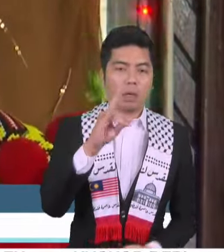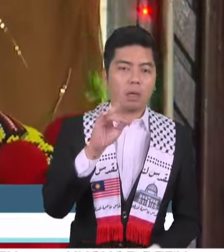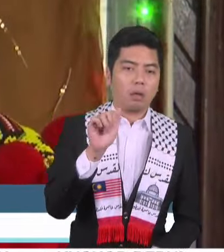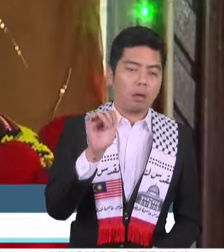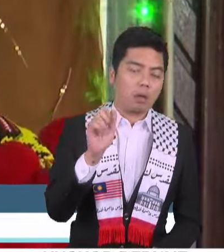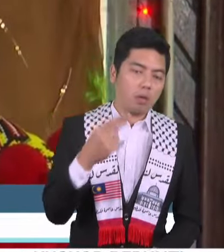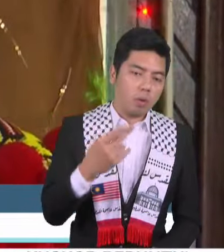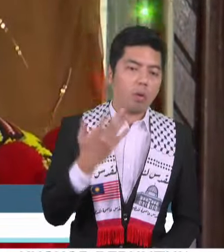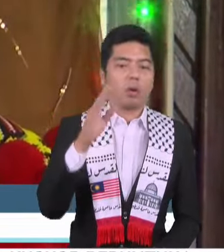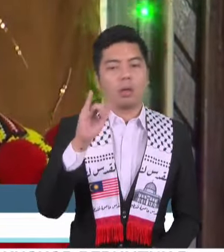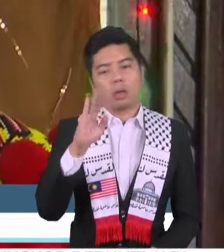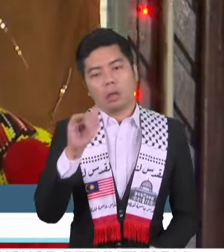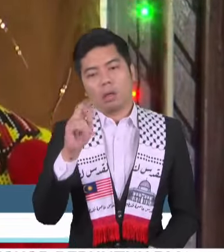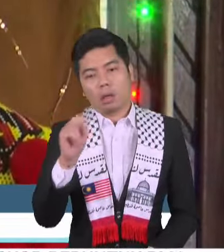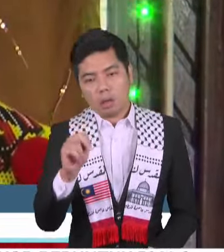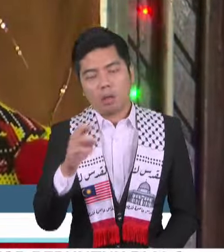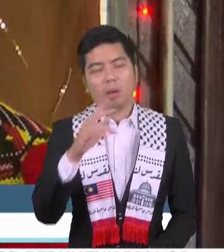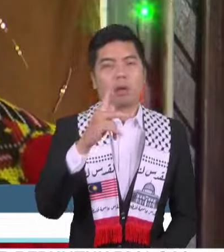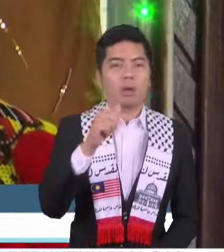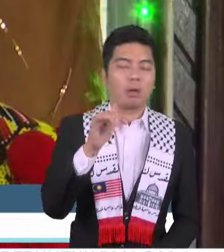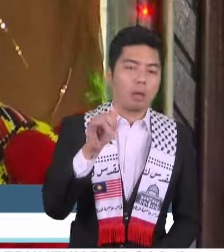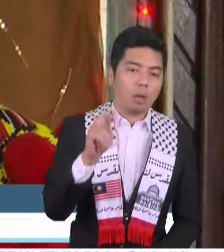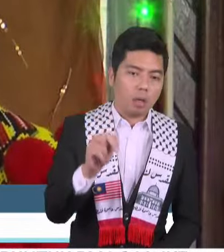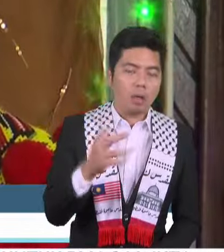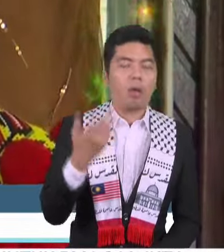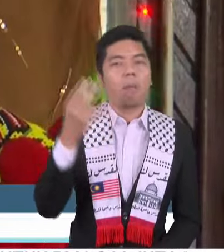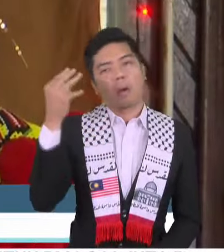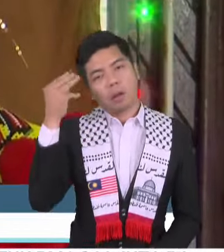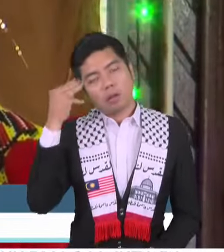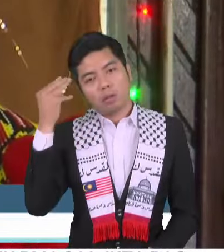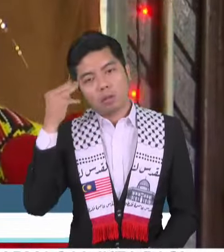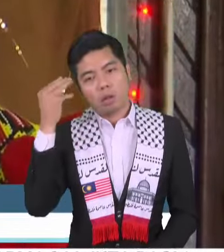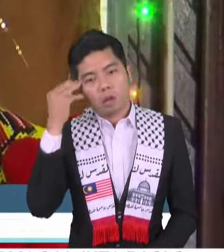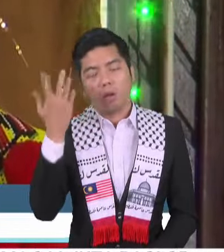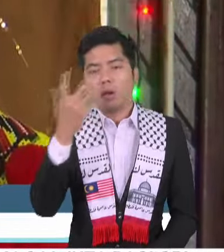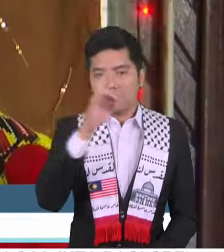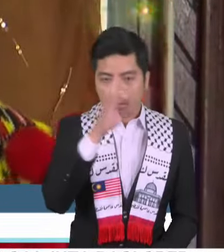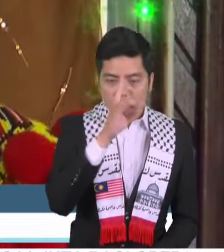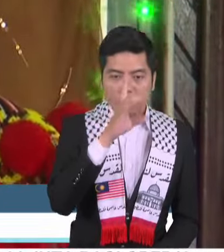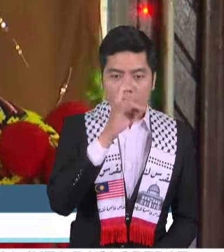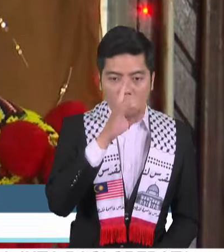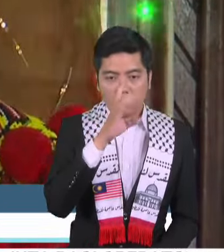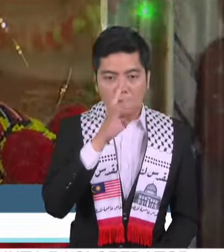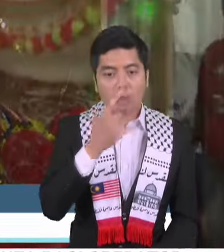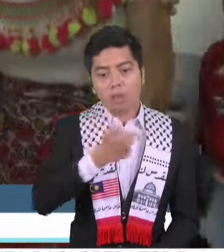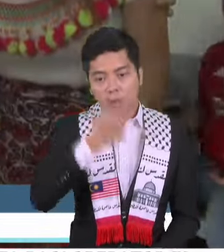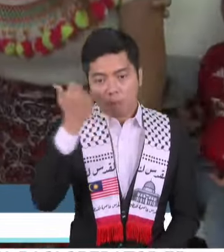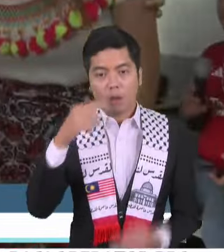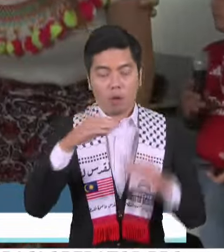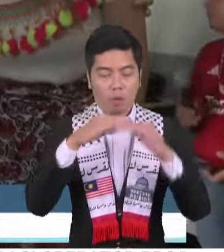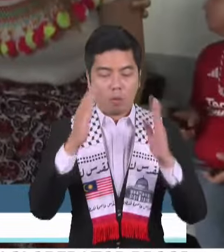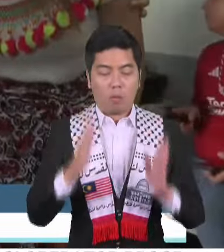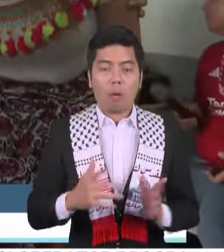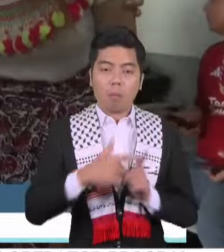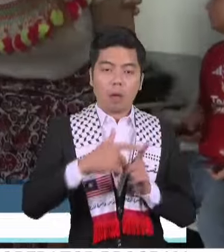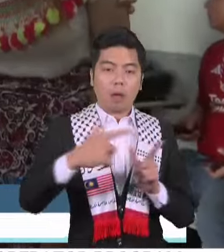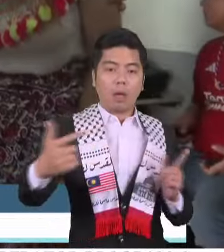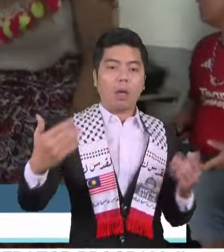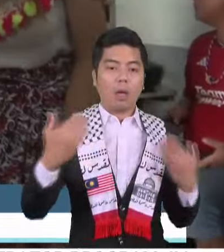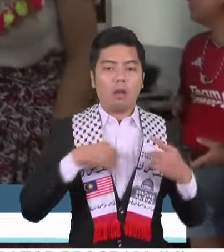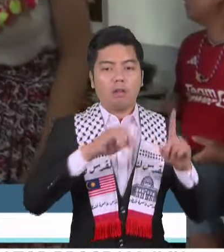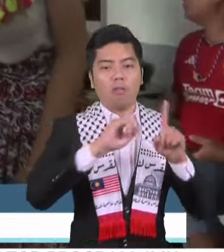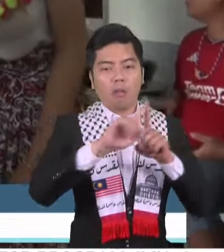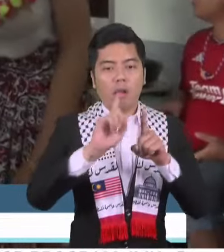Iban, Kayan, Melayu, India, sebab dalam di rumah panjang ini kan